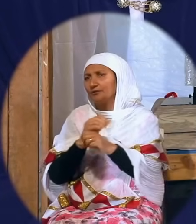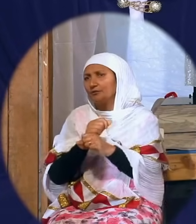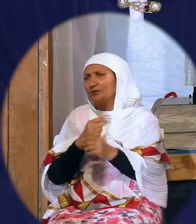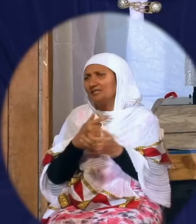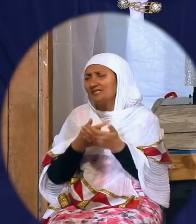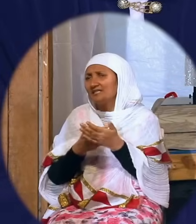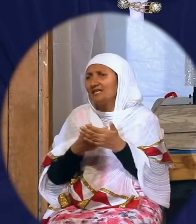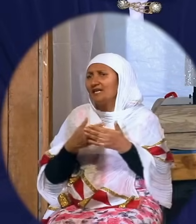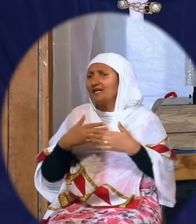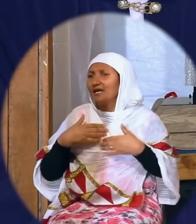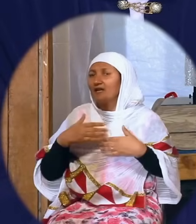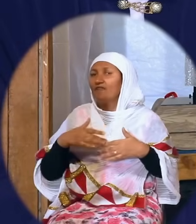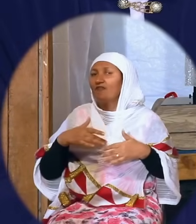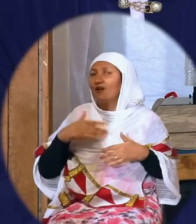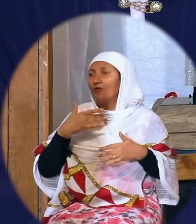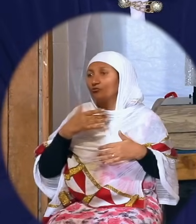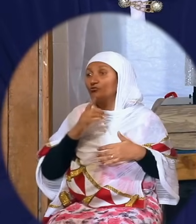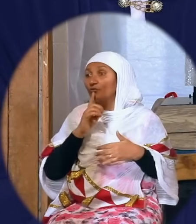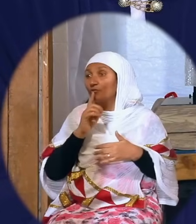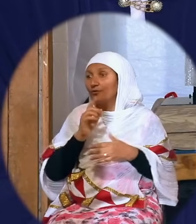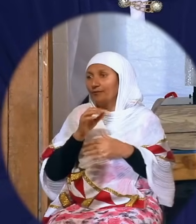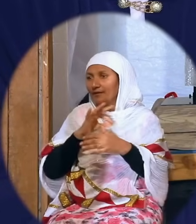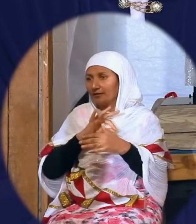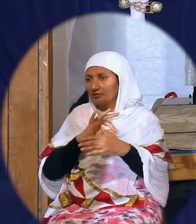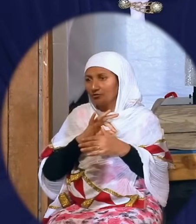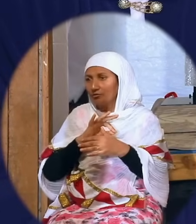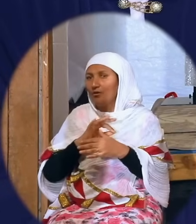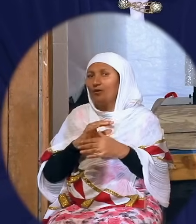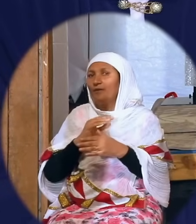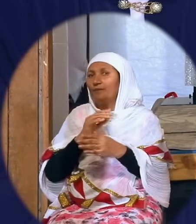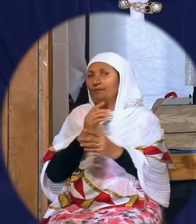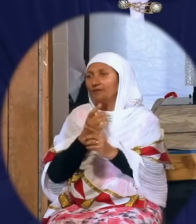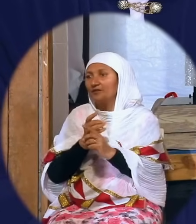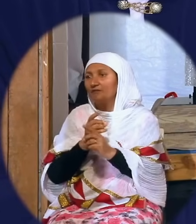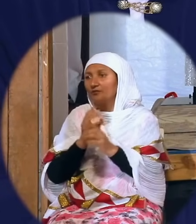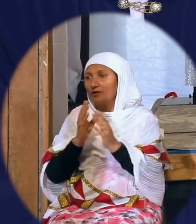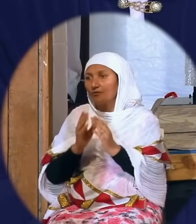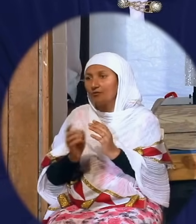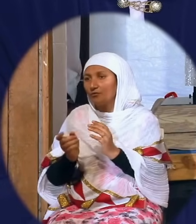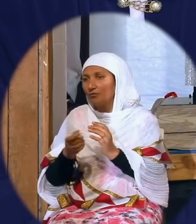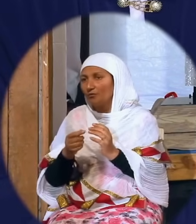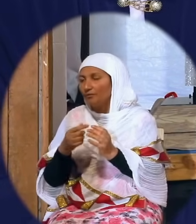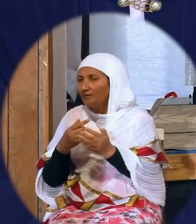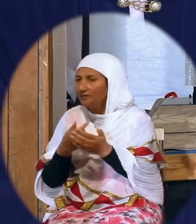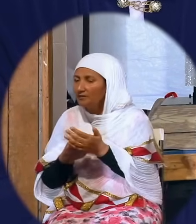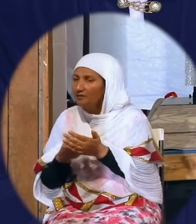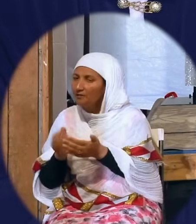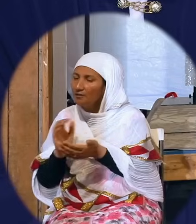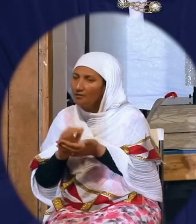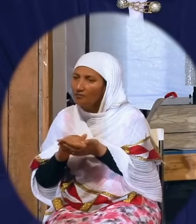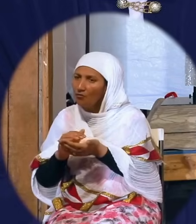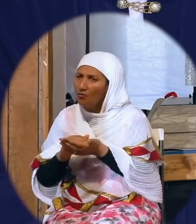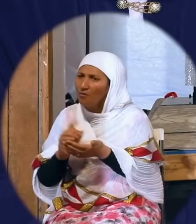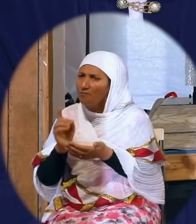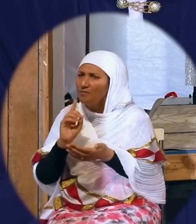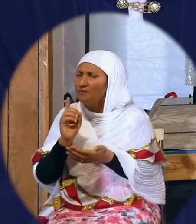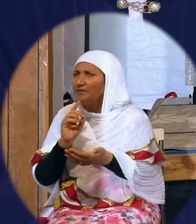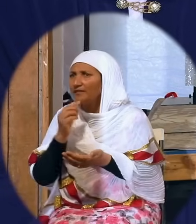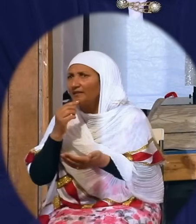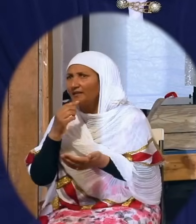ፍላጎት ነው የሚያድርባቸው። ባጭሩ ተፈጥሯዊ የሆነ ያ ከህፃንነት ጀምሮ የማወቅ ነገር ያልኳችሁ በዚህ ደግሞ እስቲ ምን